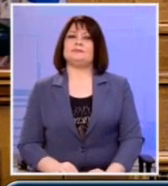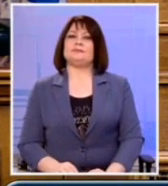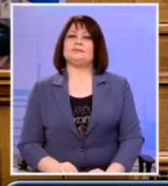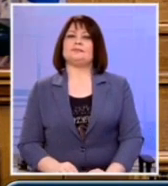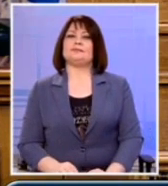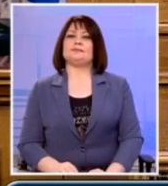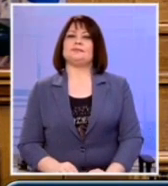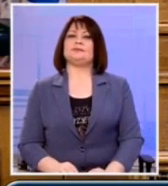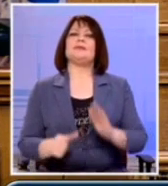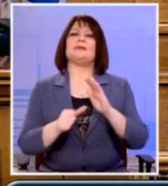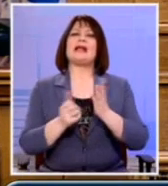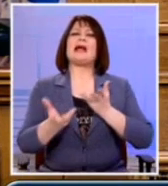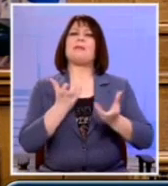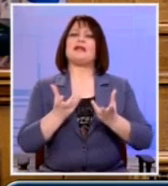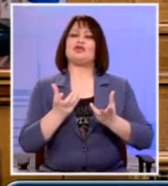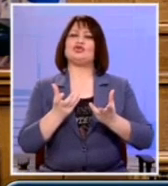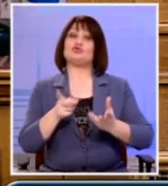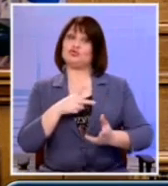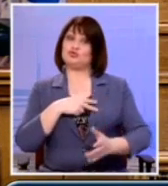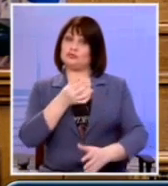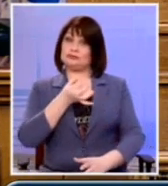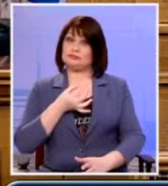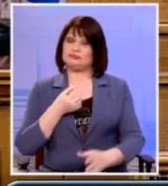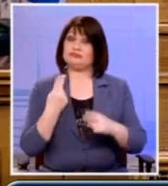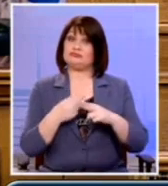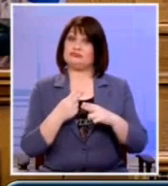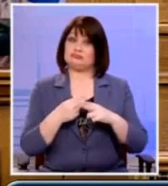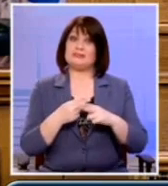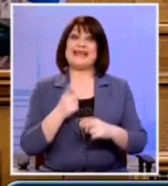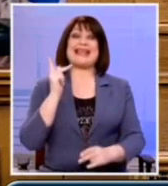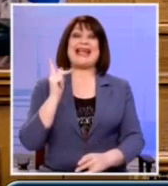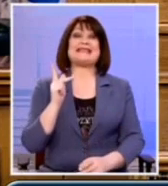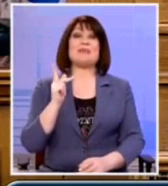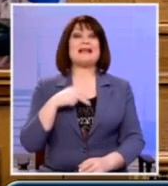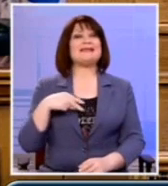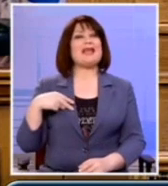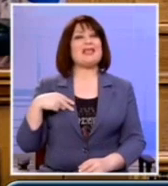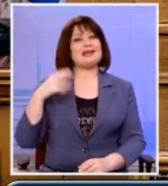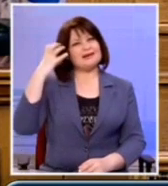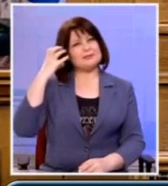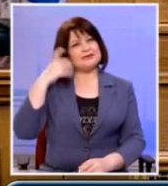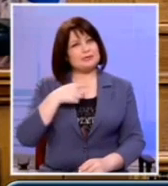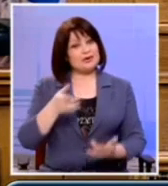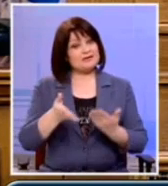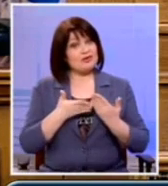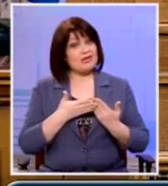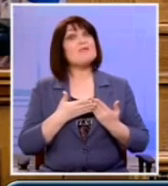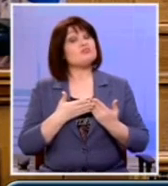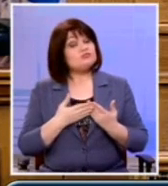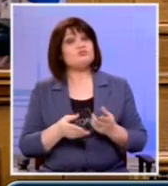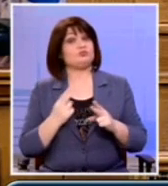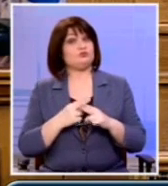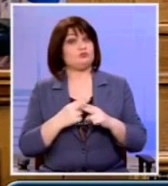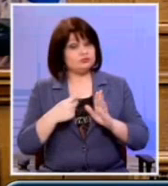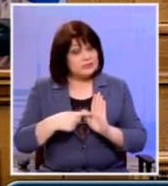πρόεδρος κ. Καμένος αναφέρθηκε στη μεγάλη συμβολή του καθηγητή Γιώργου Κασιμάτη στην ανάδειξη της